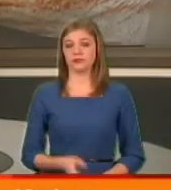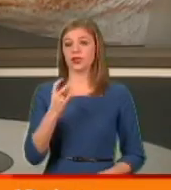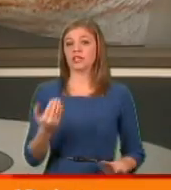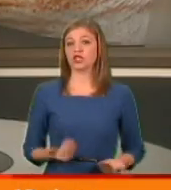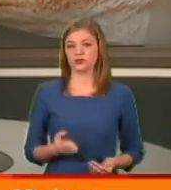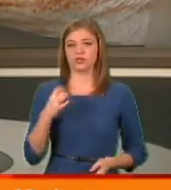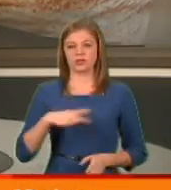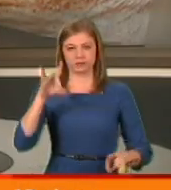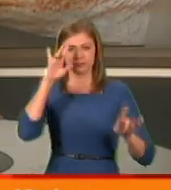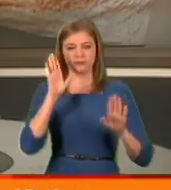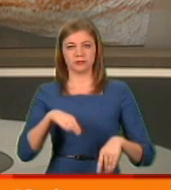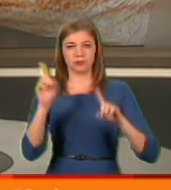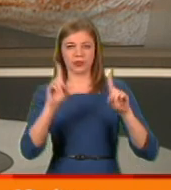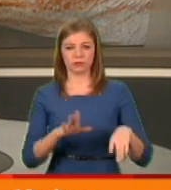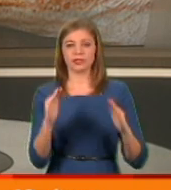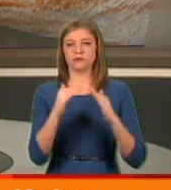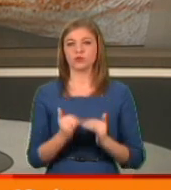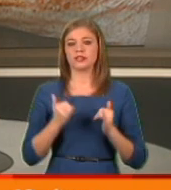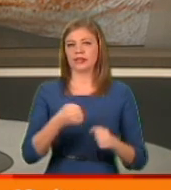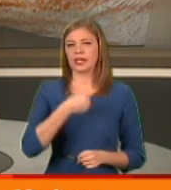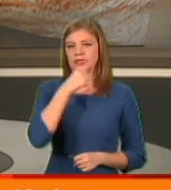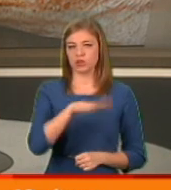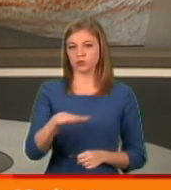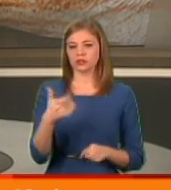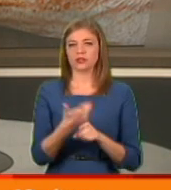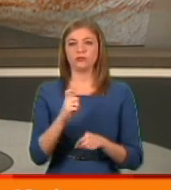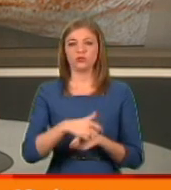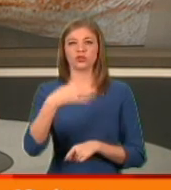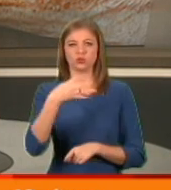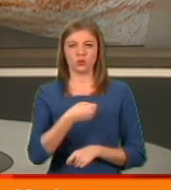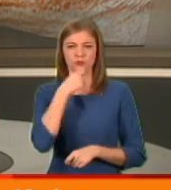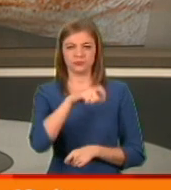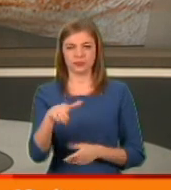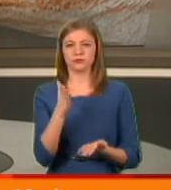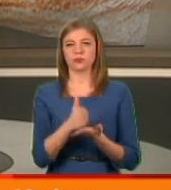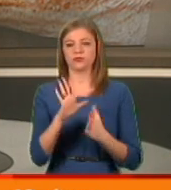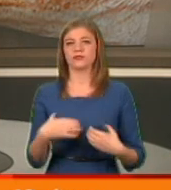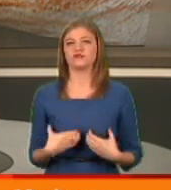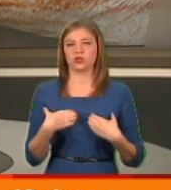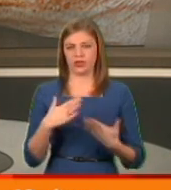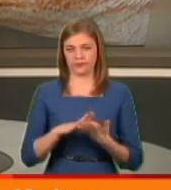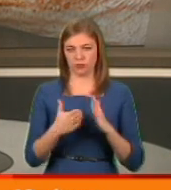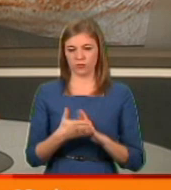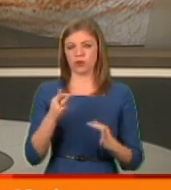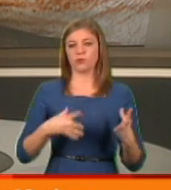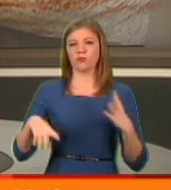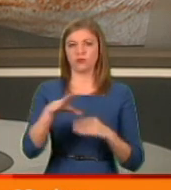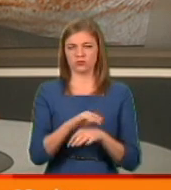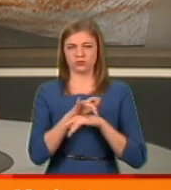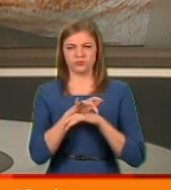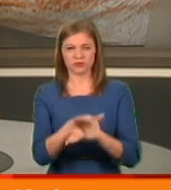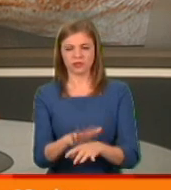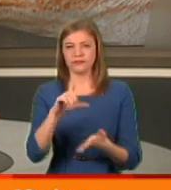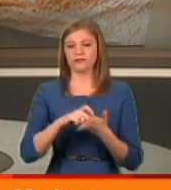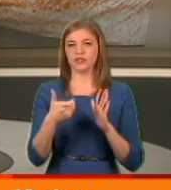Не живуть, а доживають на Прикарпатті в будинку для літніх людей. Понад 40 стареньких перебувають у жахливих умовах. Повсюди кишать